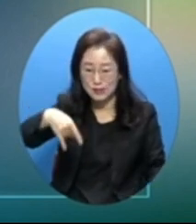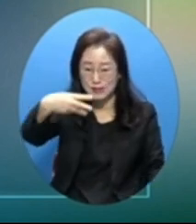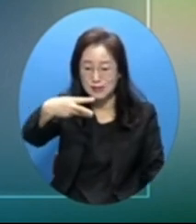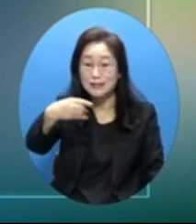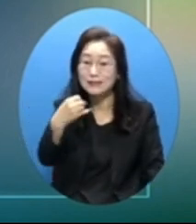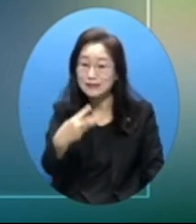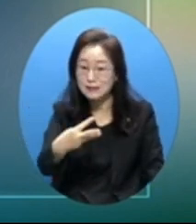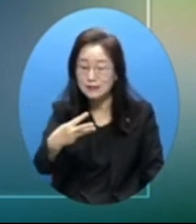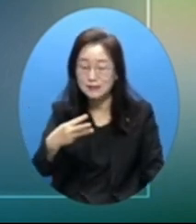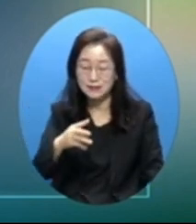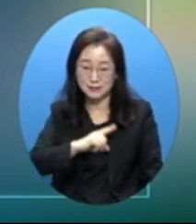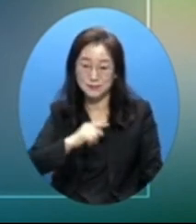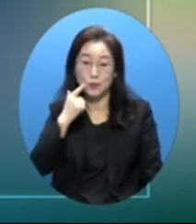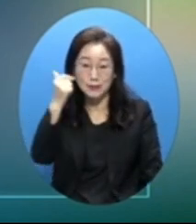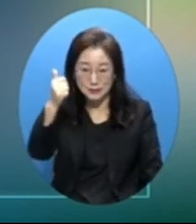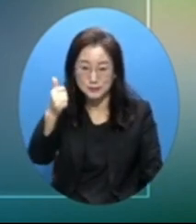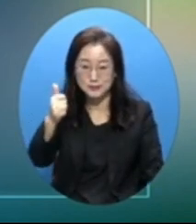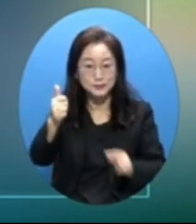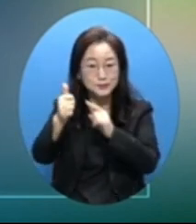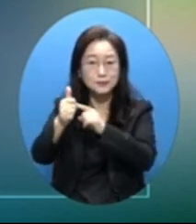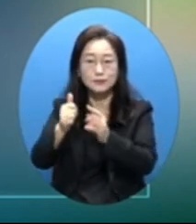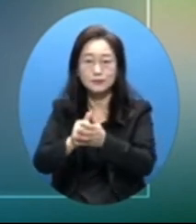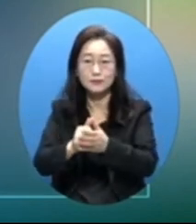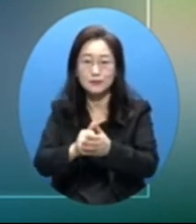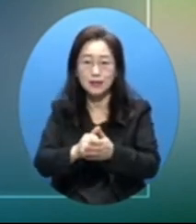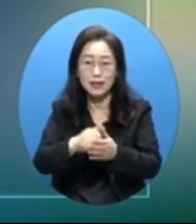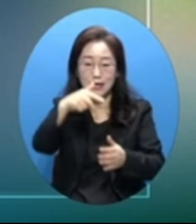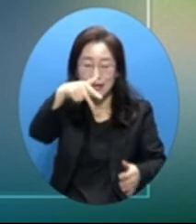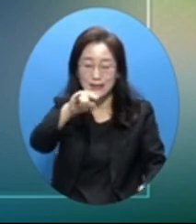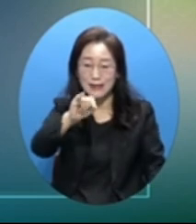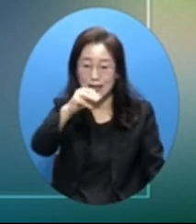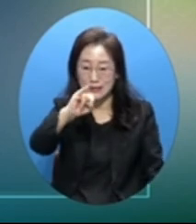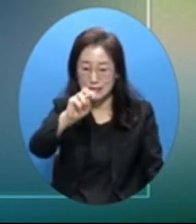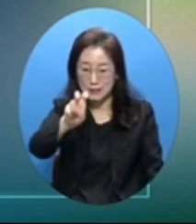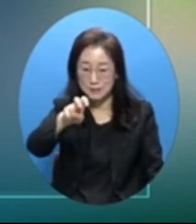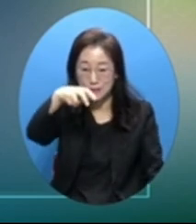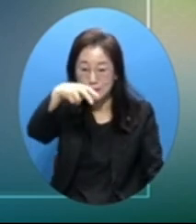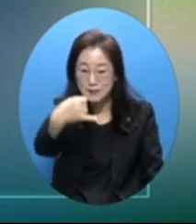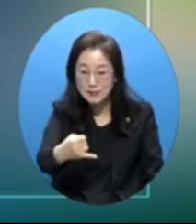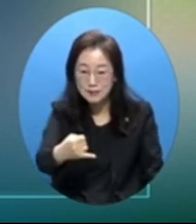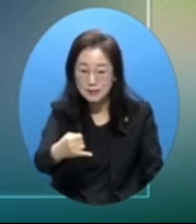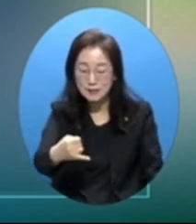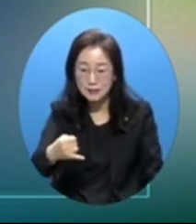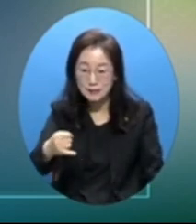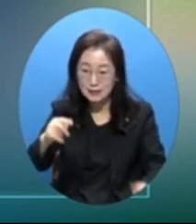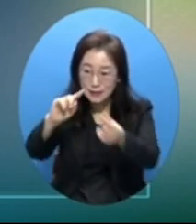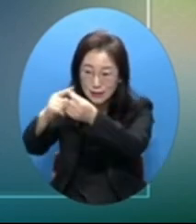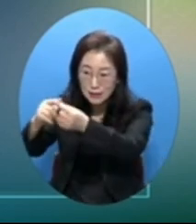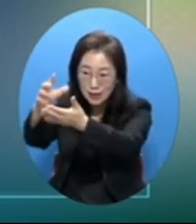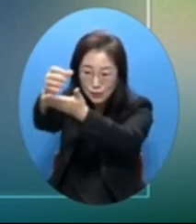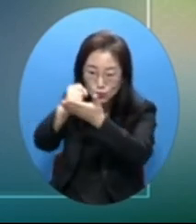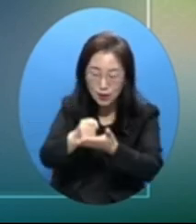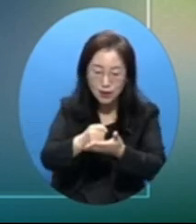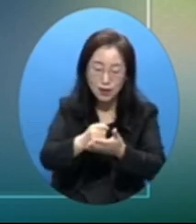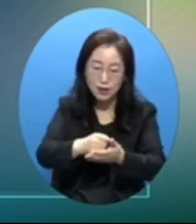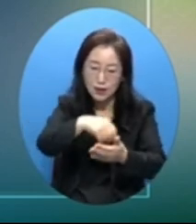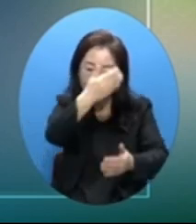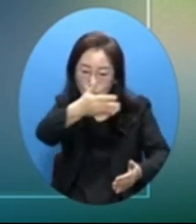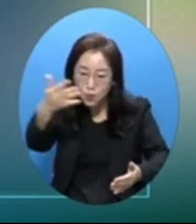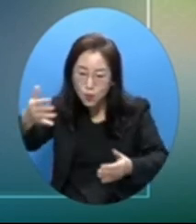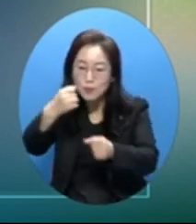맥그나라한 목사님이 그걸 붙여 갖고이 찬양을 지었는데